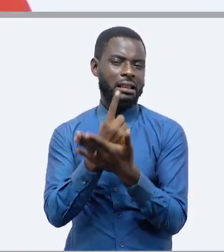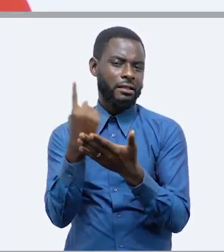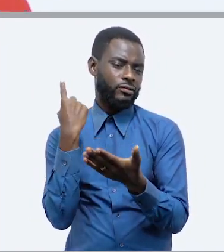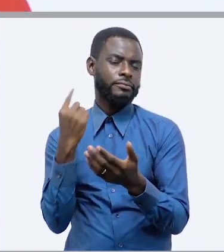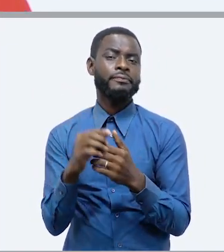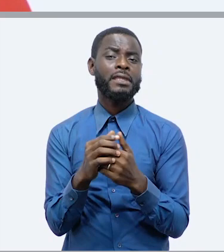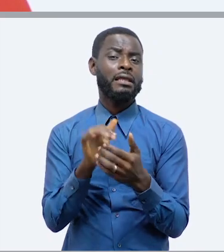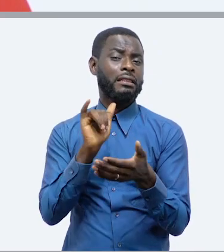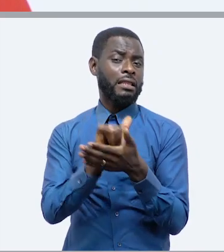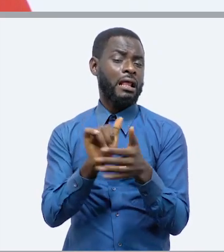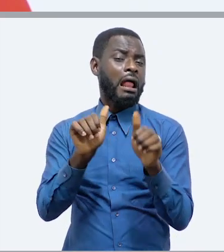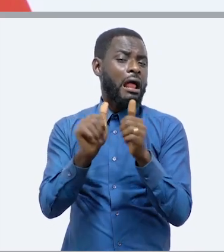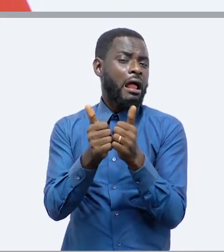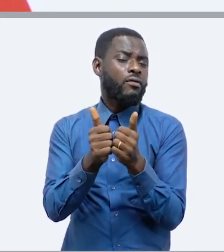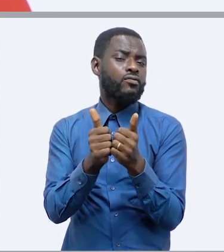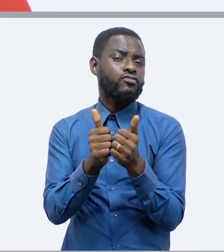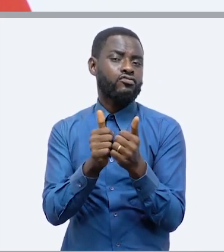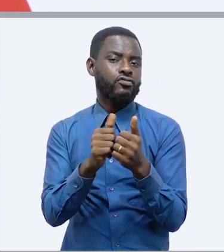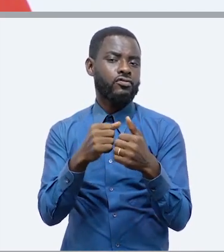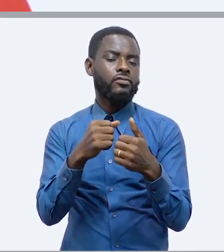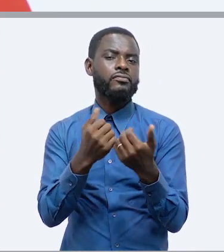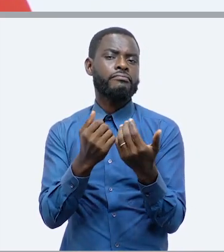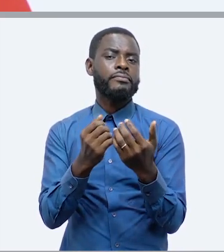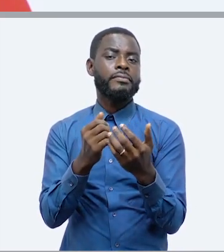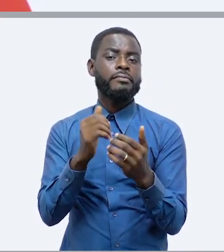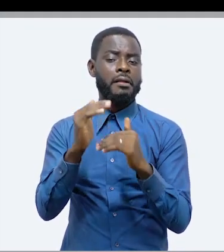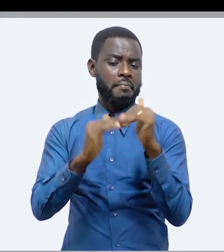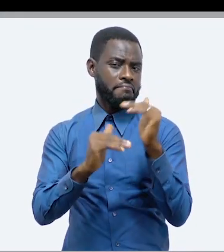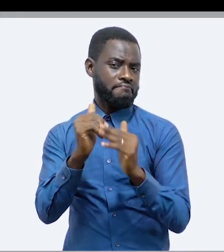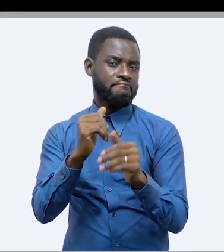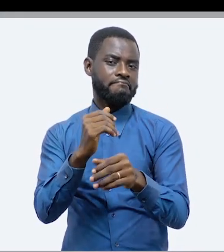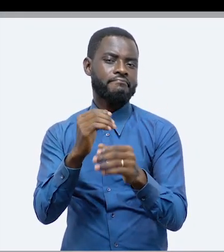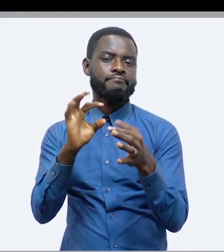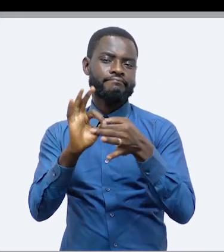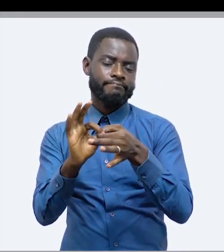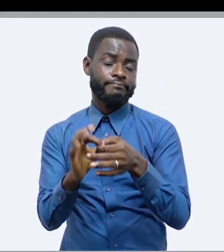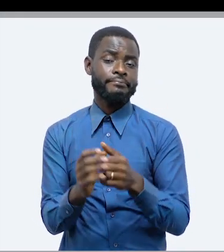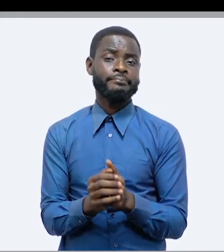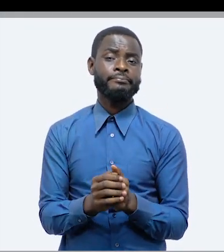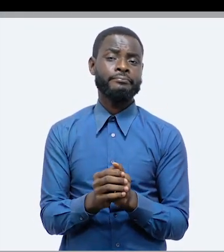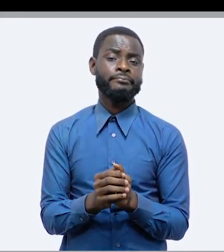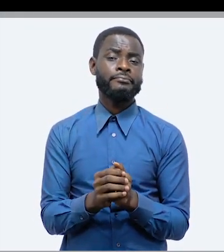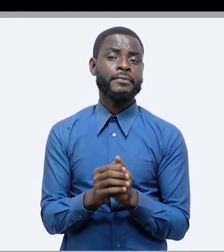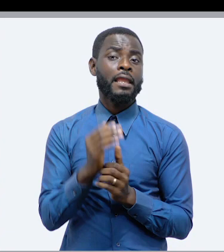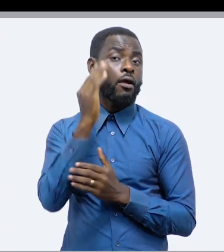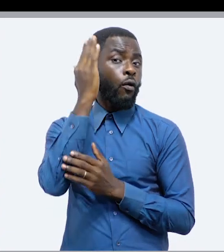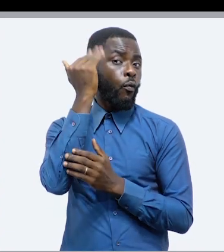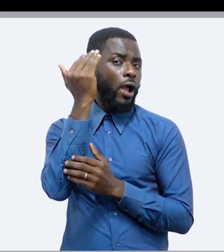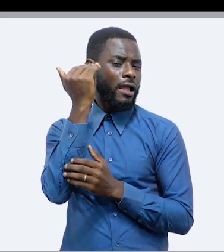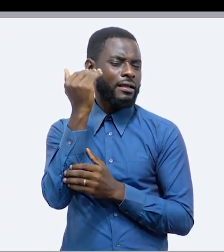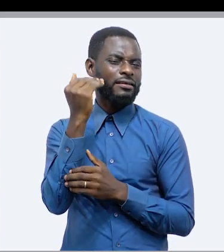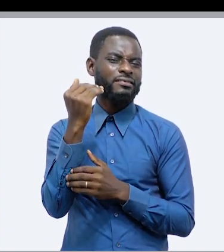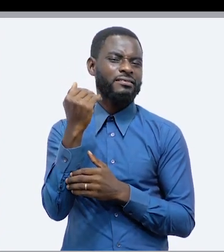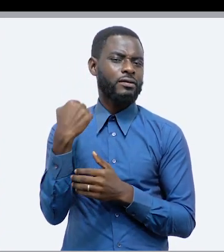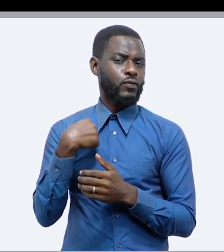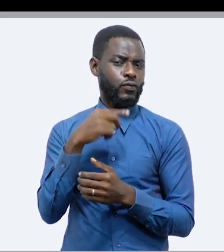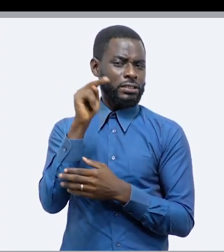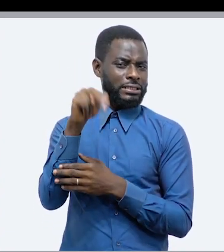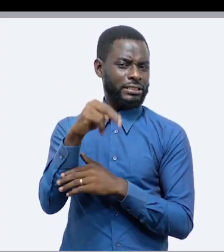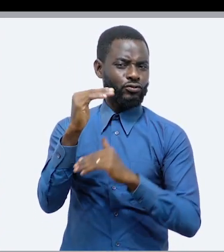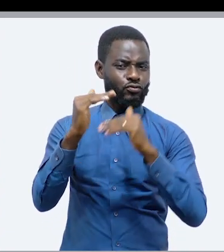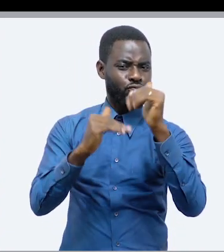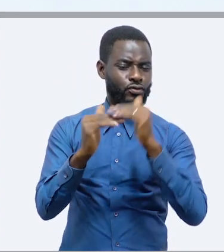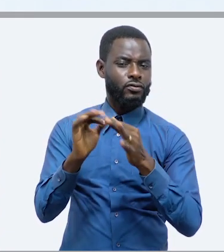wo ni wanye washe wo otie ahye wala shinle nemli. Ni waneke nanyo boni hiyan jokban. Ye wala